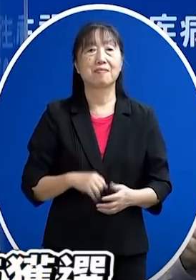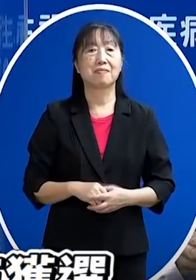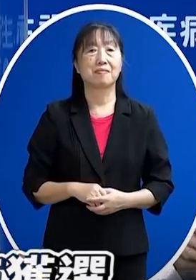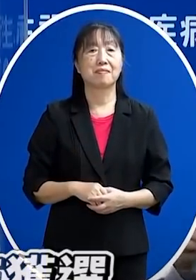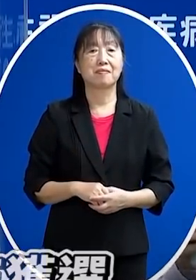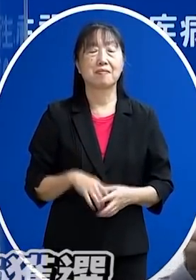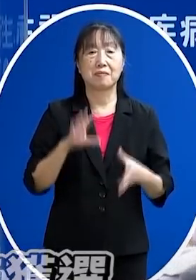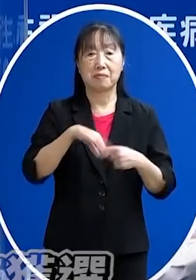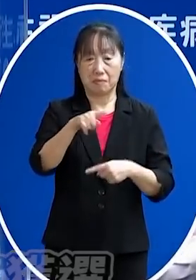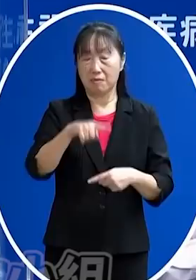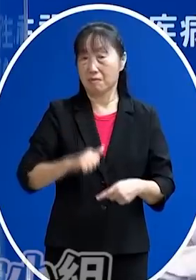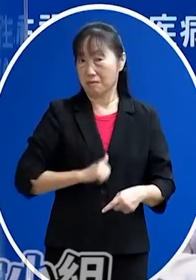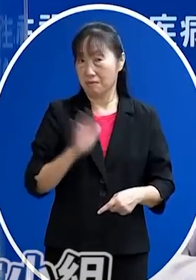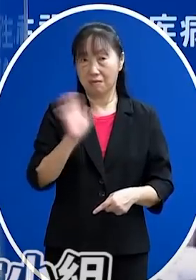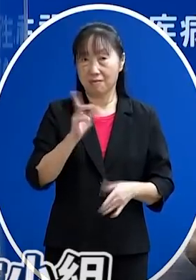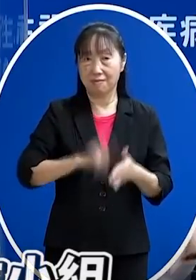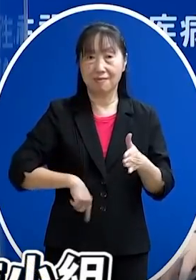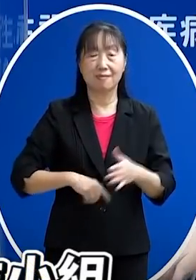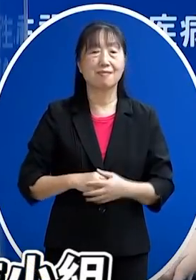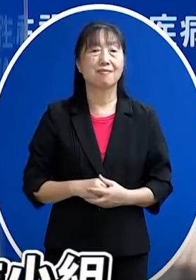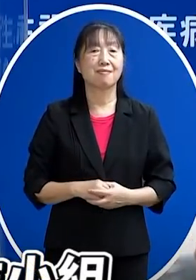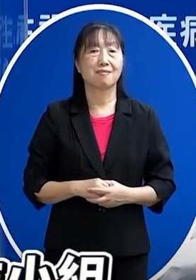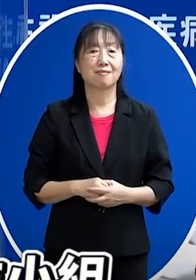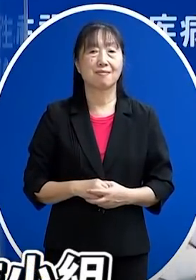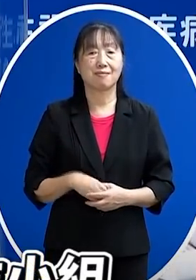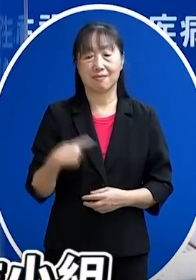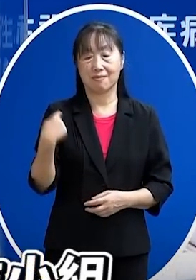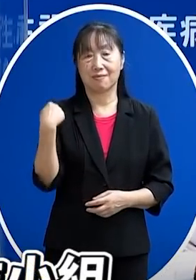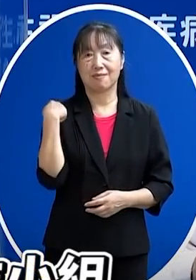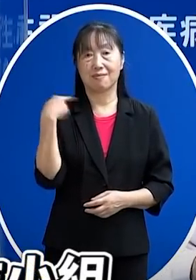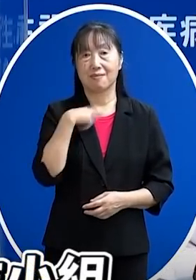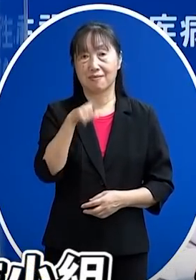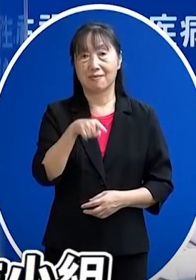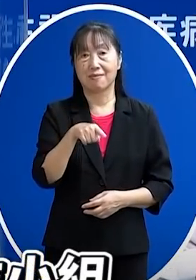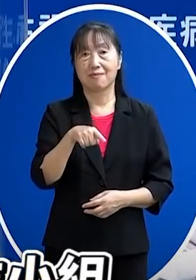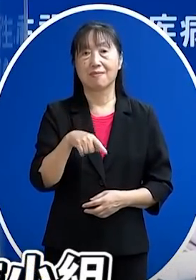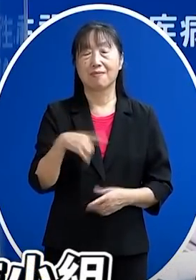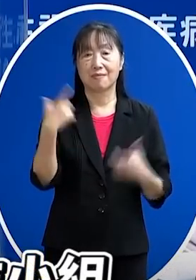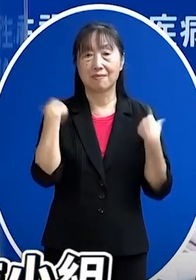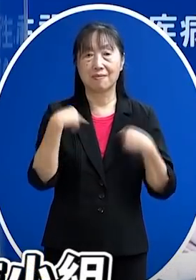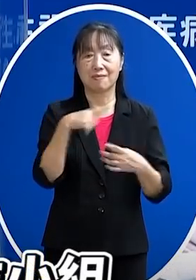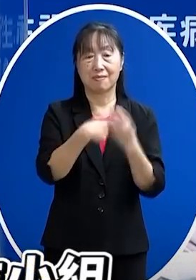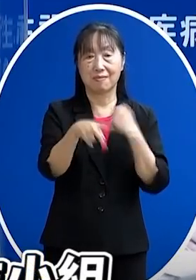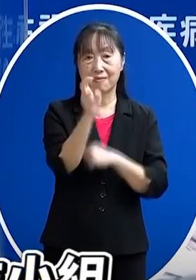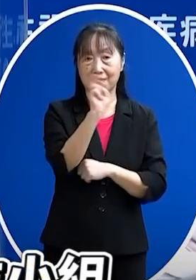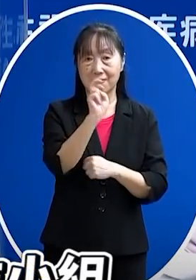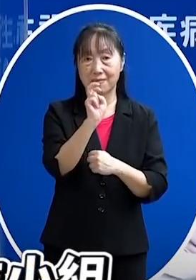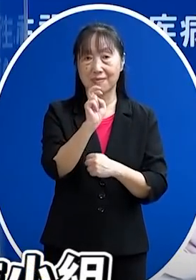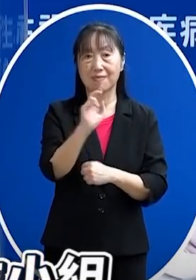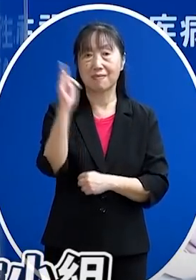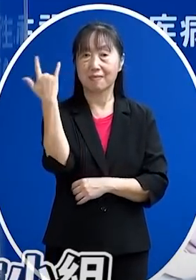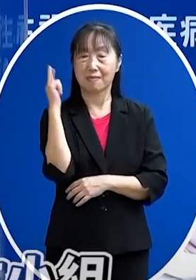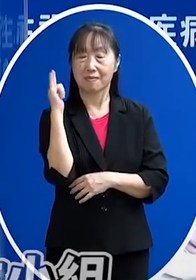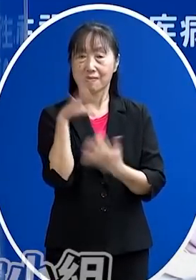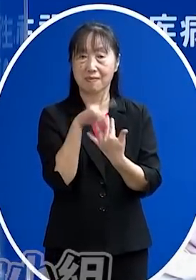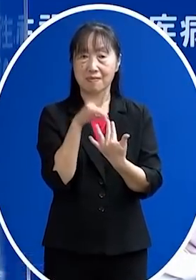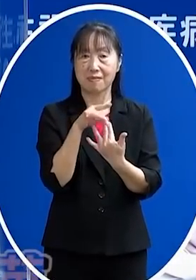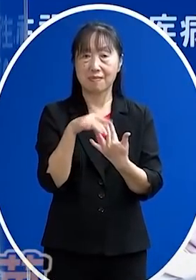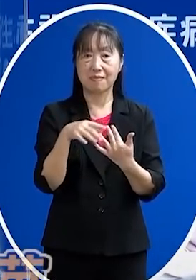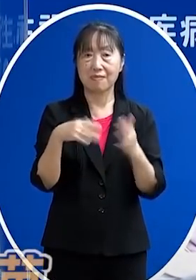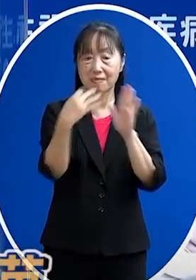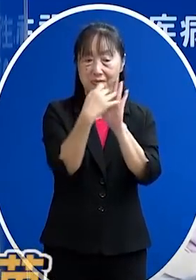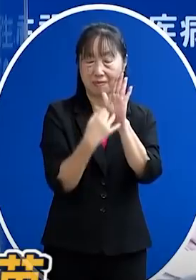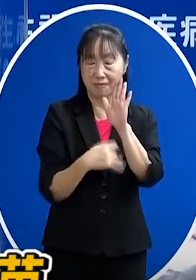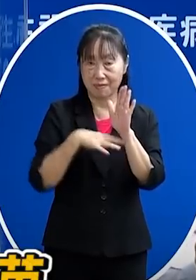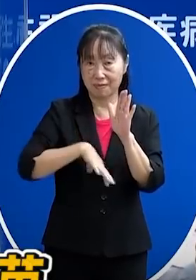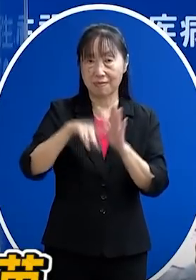件非常不容易的事情。那头先最先他从这个20款的候选疫苗，以前大家知道有16款，